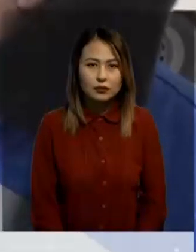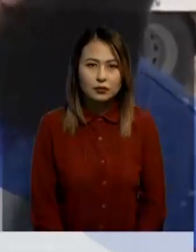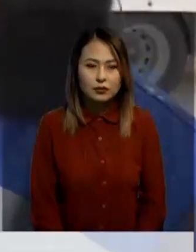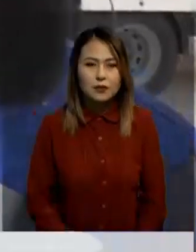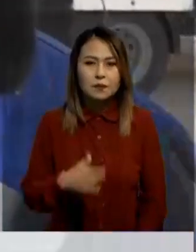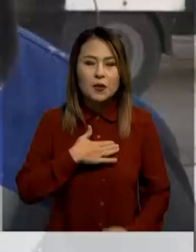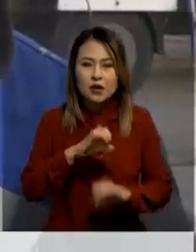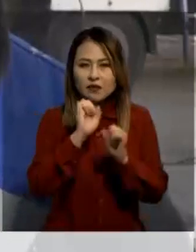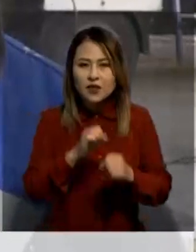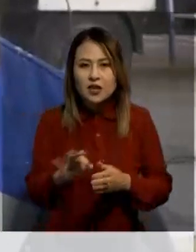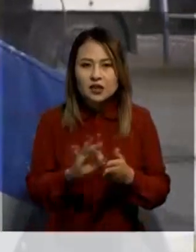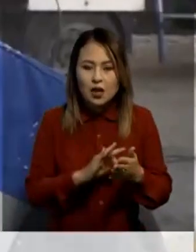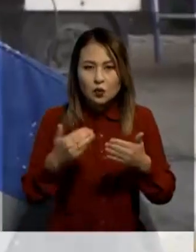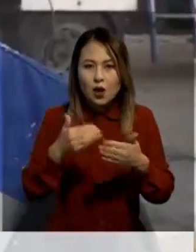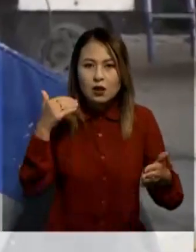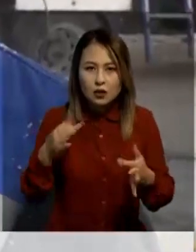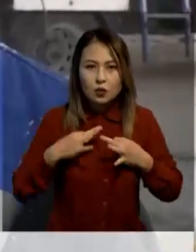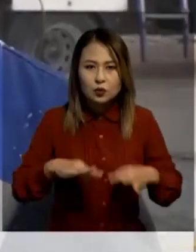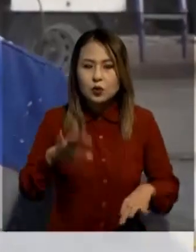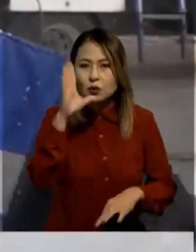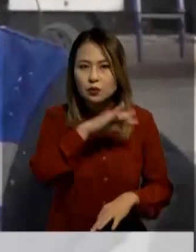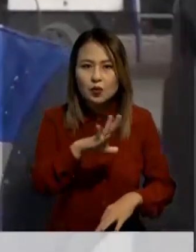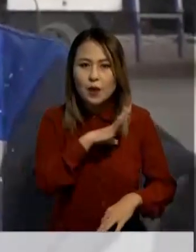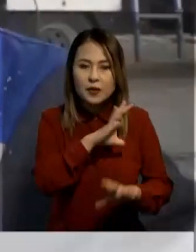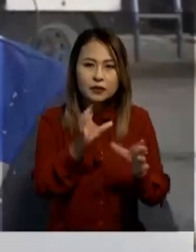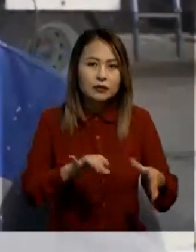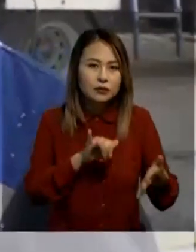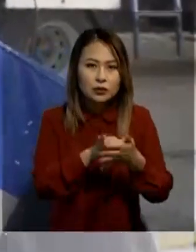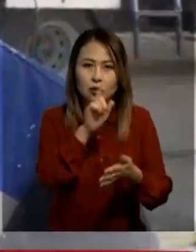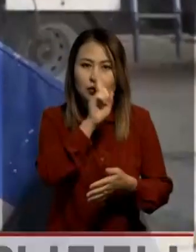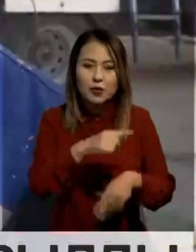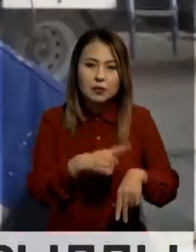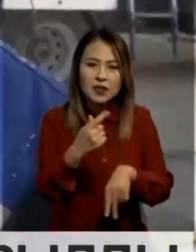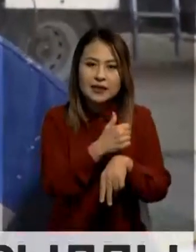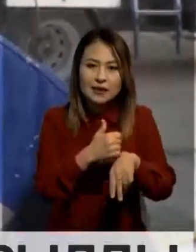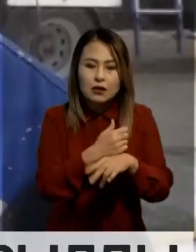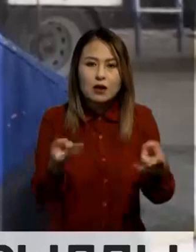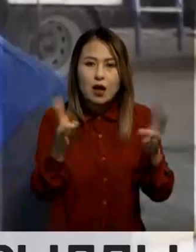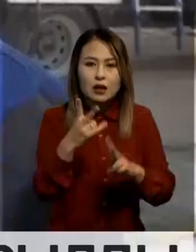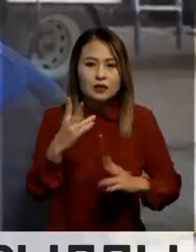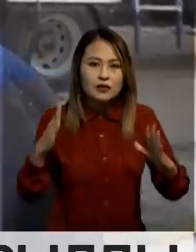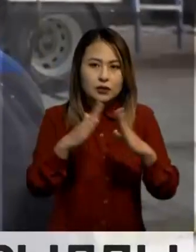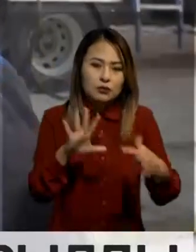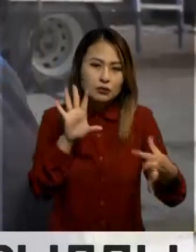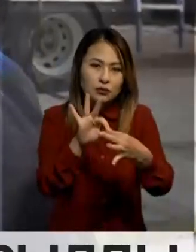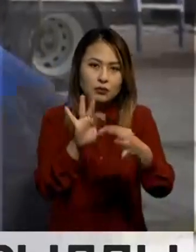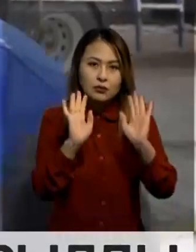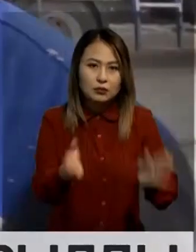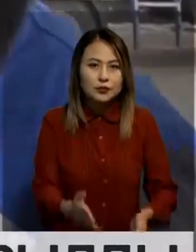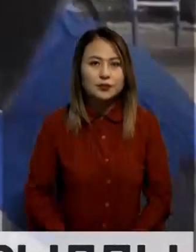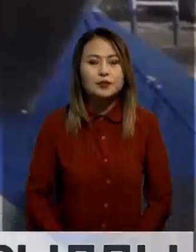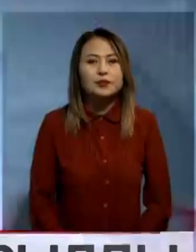Біз шұғыл түрде алдын алып үлгердік. Құбырлардың қатуына жол берілмейді. Бір сағаттың ішінде қалған 2 үйді жылуға қосамыз.